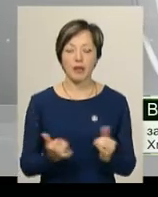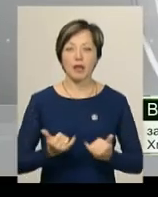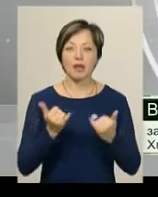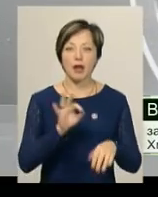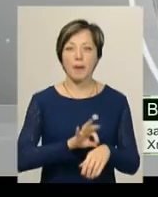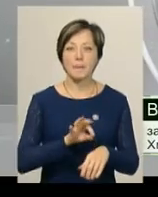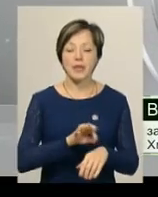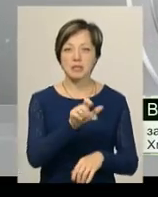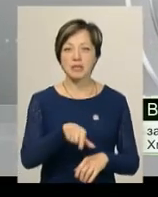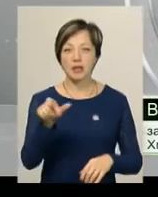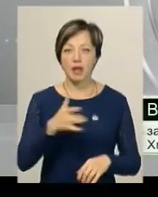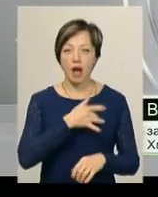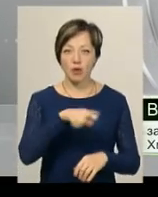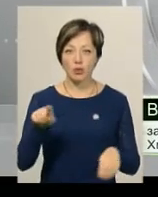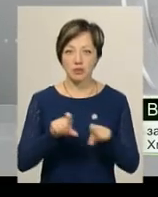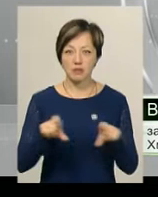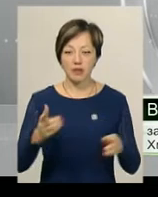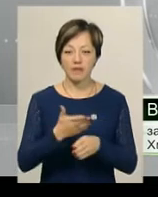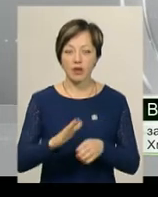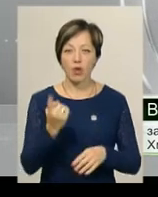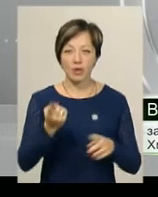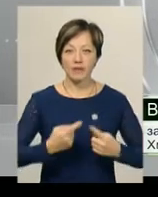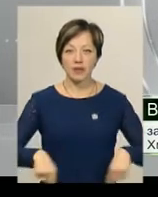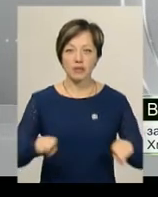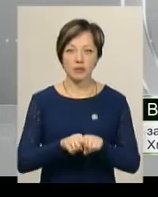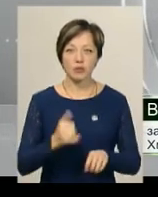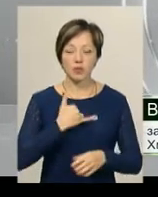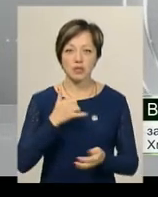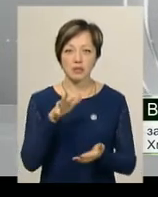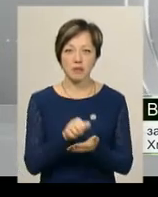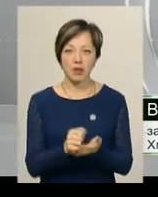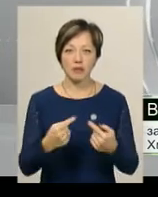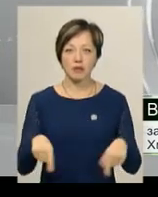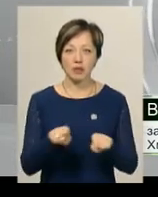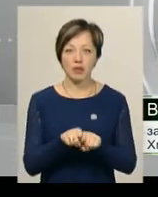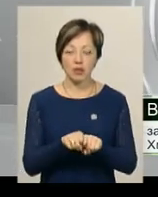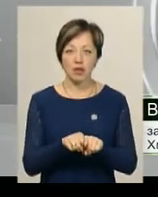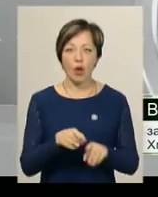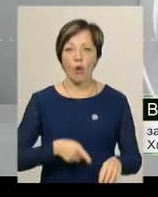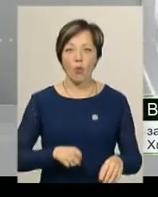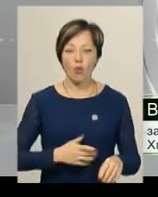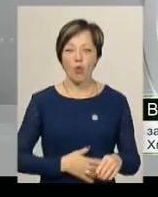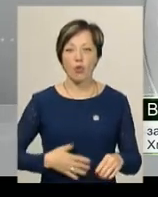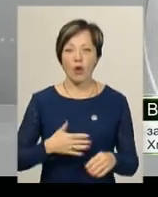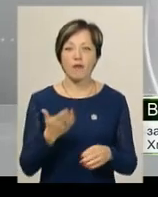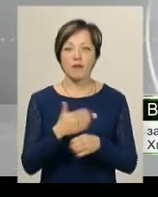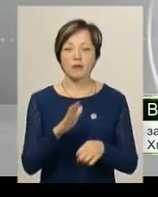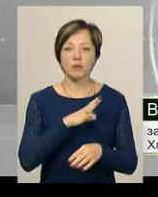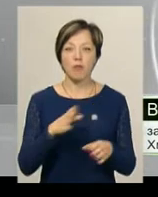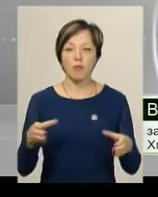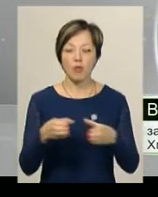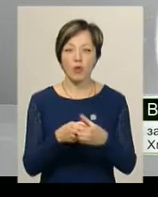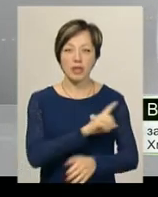кардіодиспансеру ми виділили одне відділення, яке в нас займало відділення урології, виділили їм блок